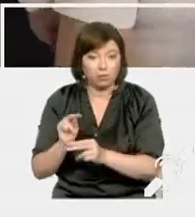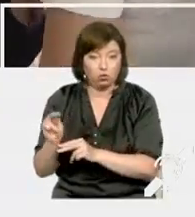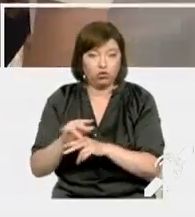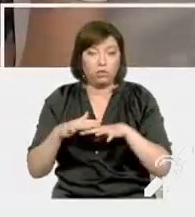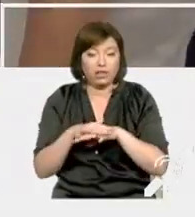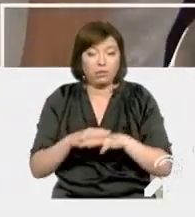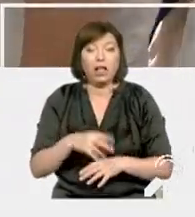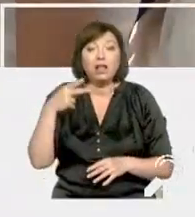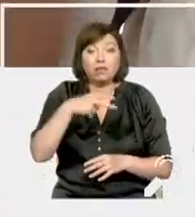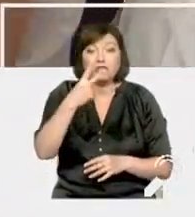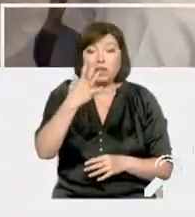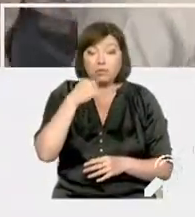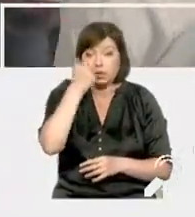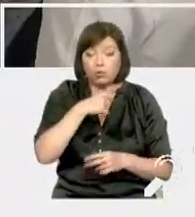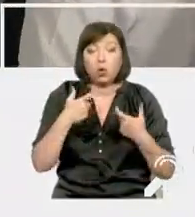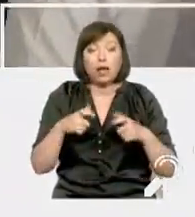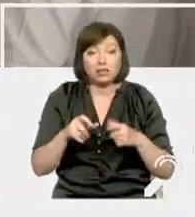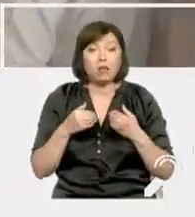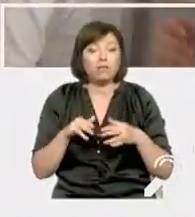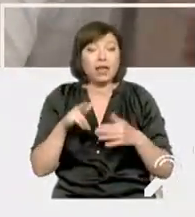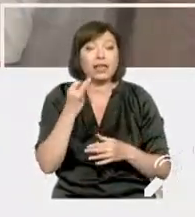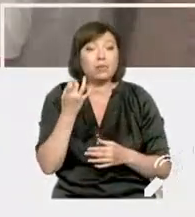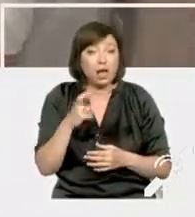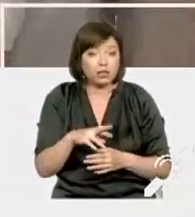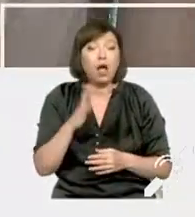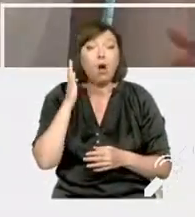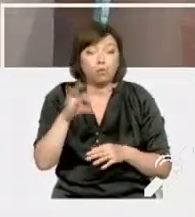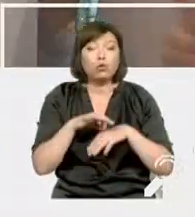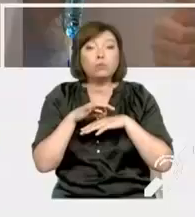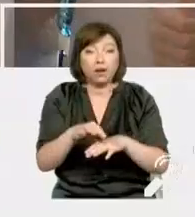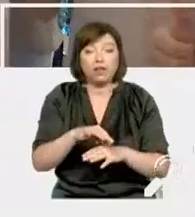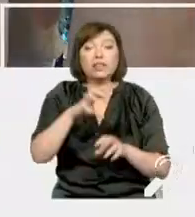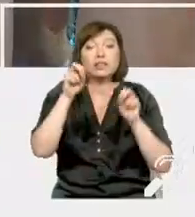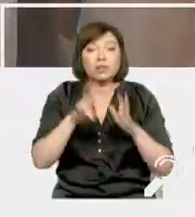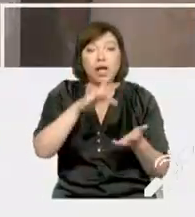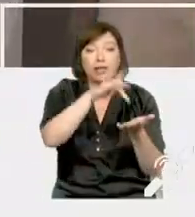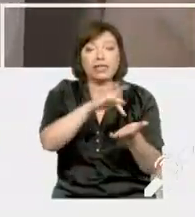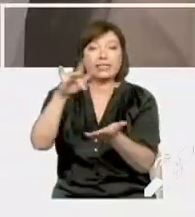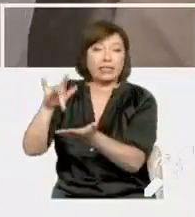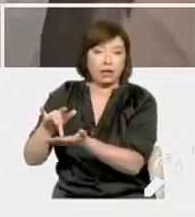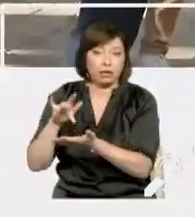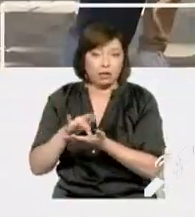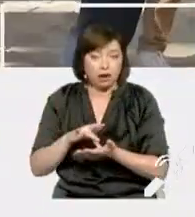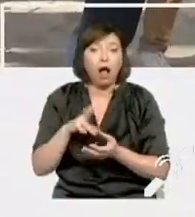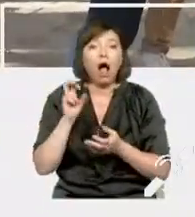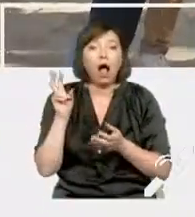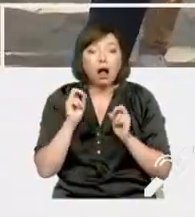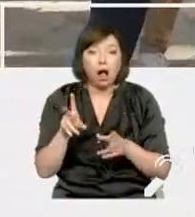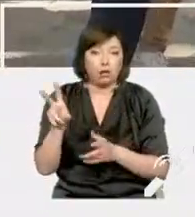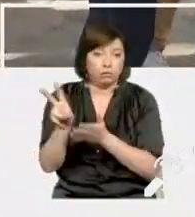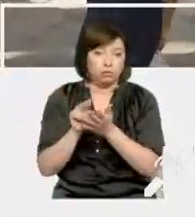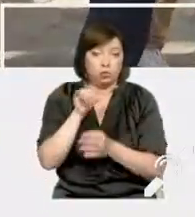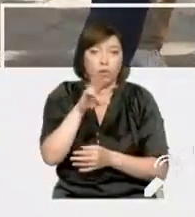anul 2025, examenele de absolvire a gimnaziului se vor desfășura în centrele raionale de examene, după modelul celor